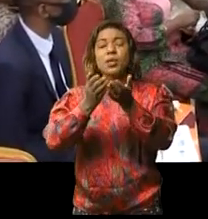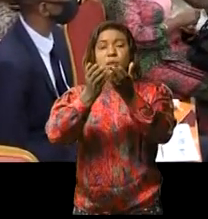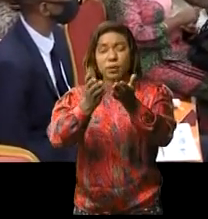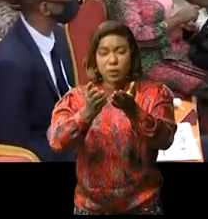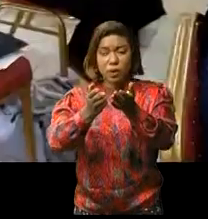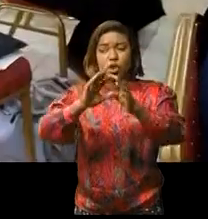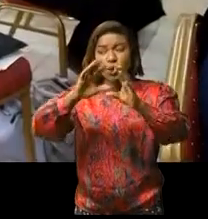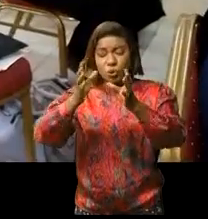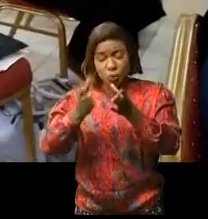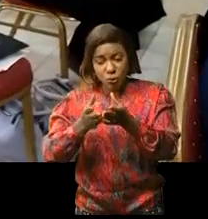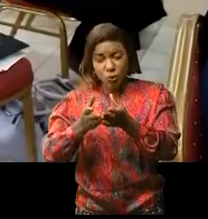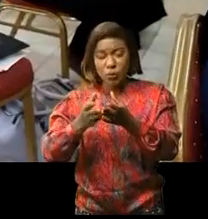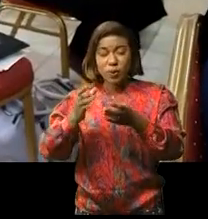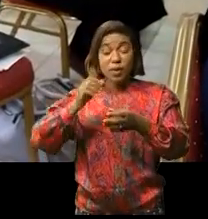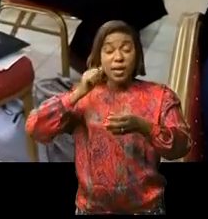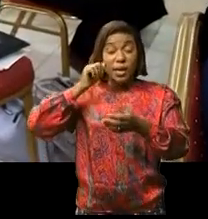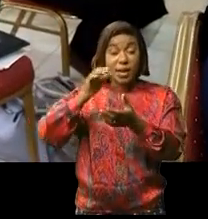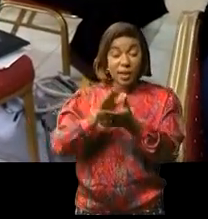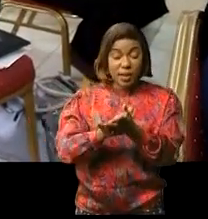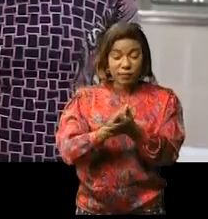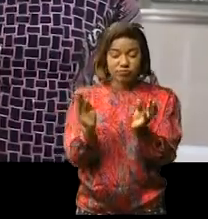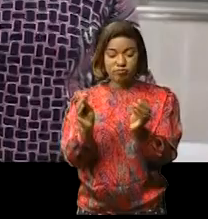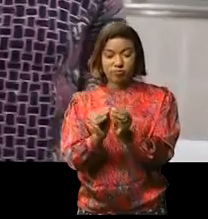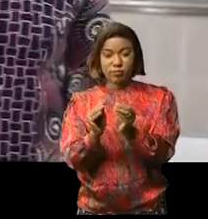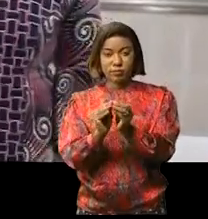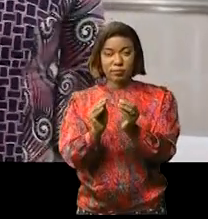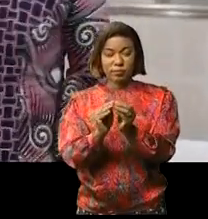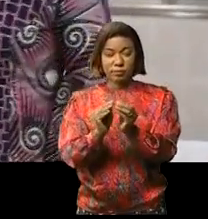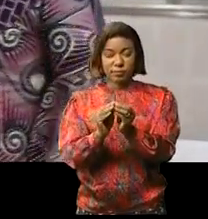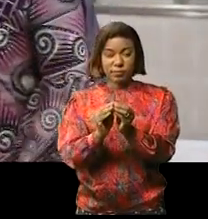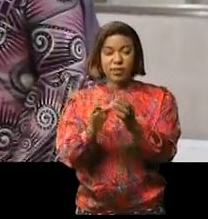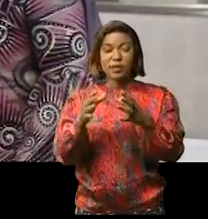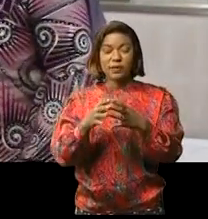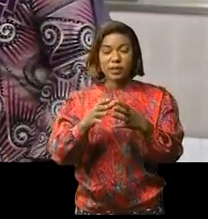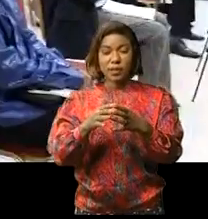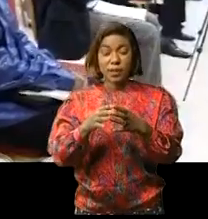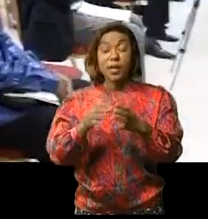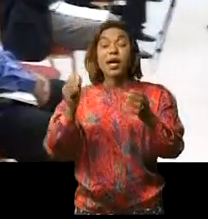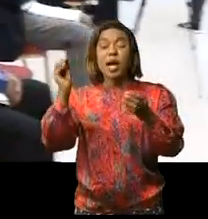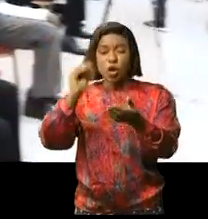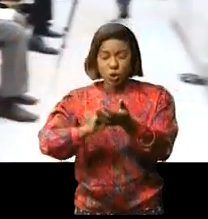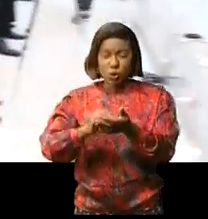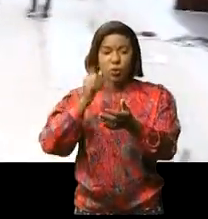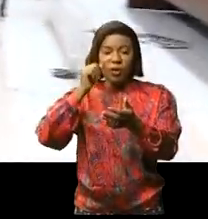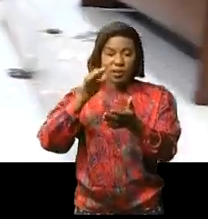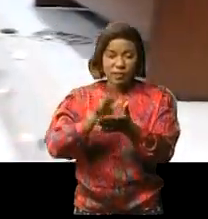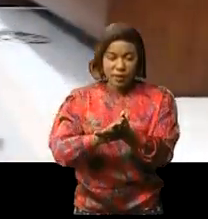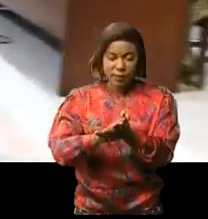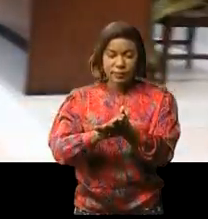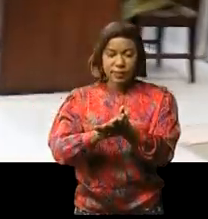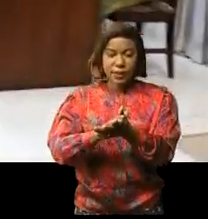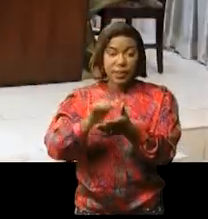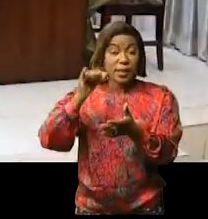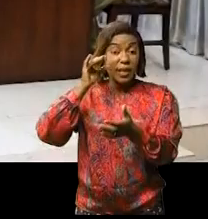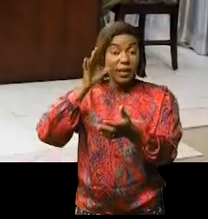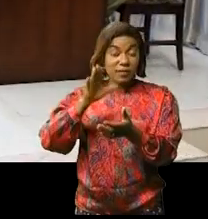femmes réunies au sein de cadres des femmes congolaises en synergie avec les femmes des médias vont au cours de cet atelier